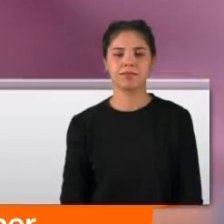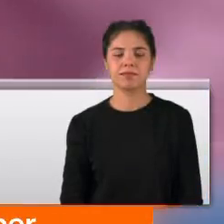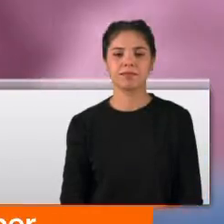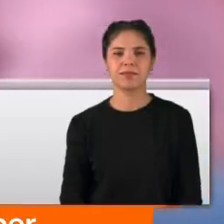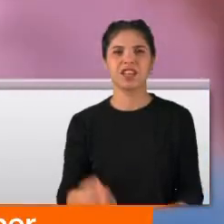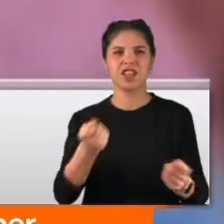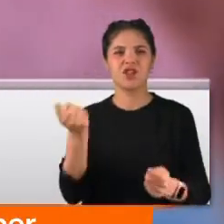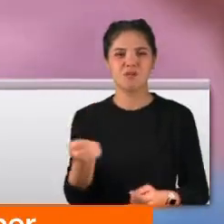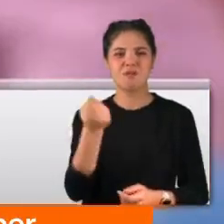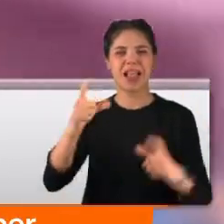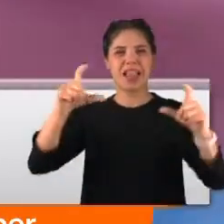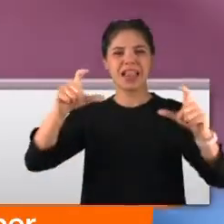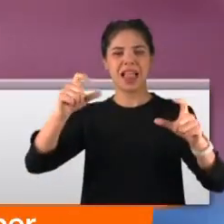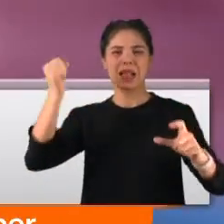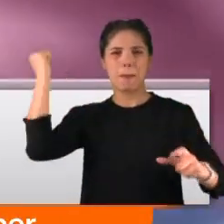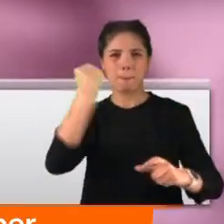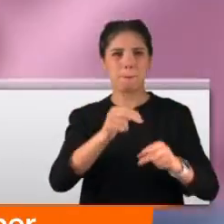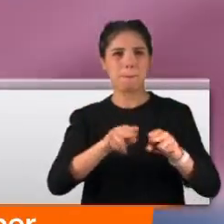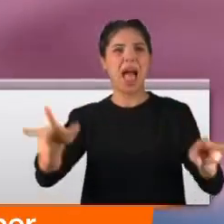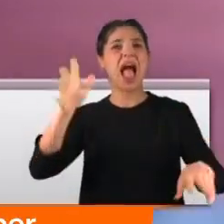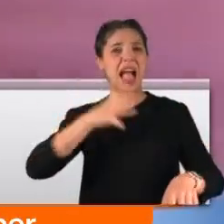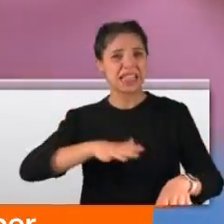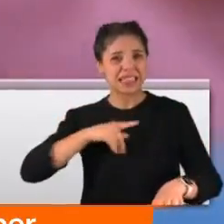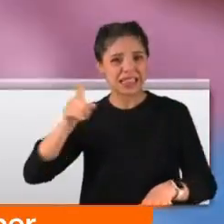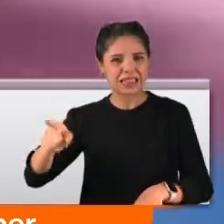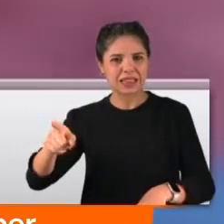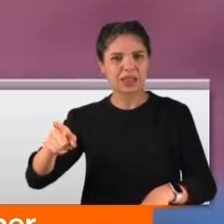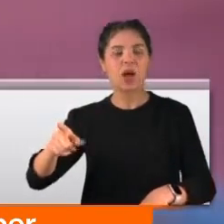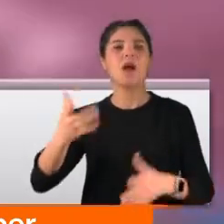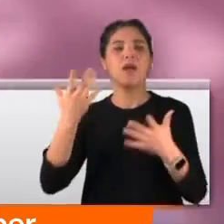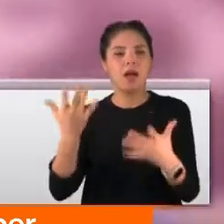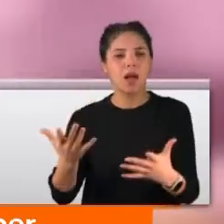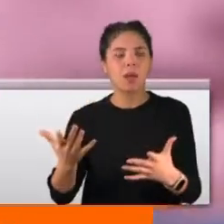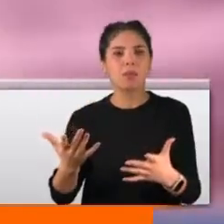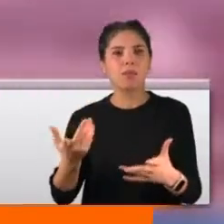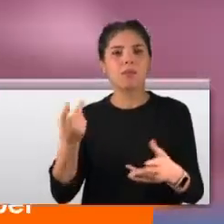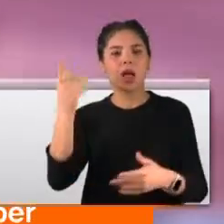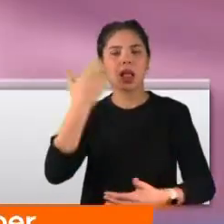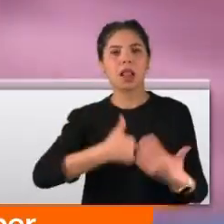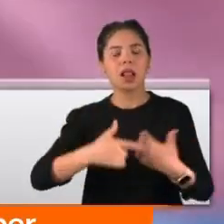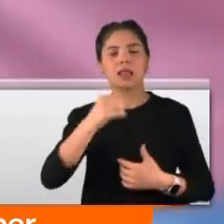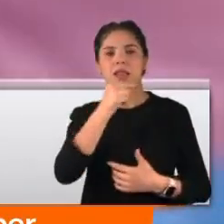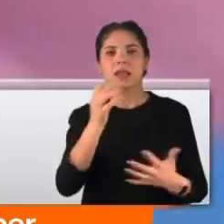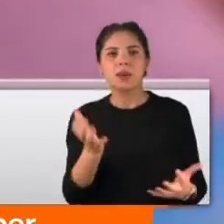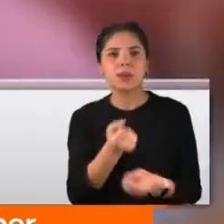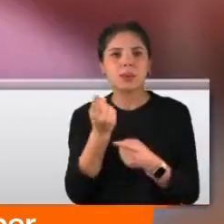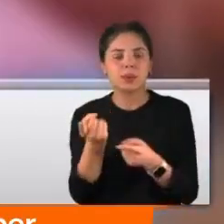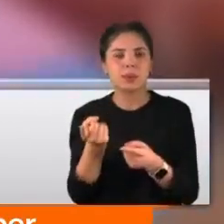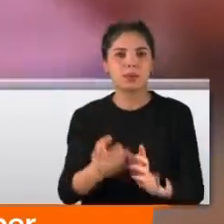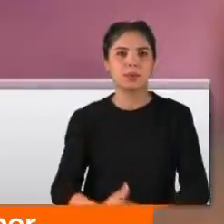İş makinesinin lastiğini tornavidayla patlatmaya kalktı, başardı ama az kalsın yaralanıyordu.